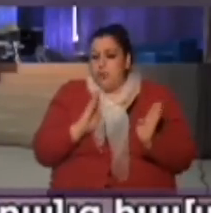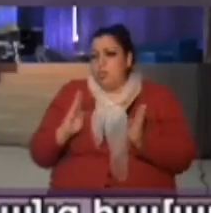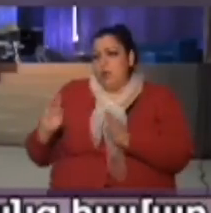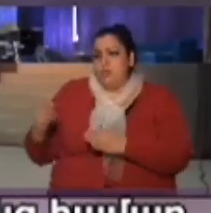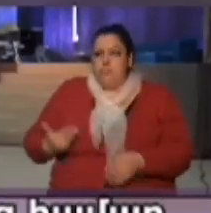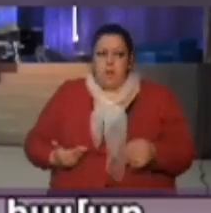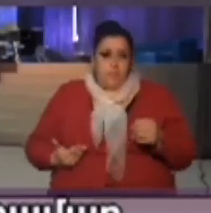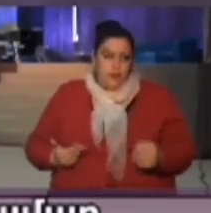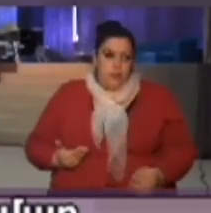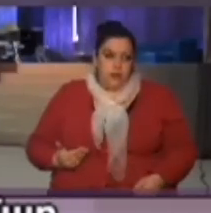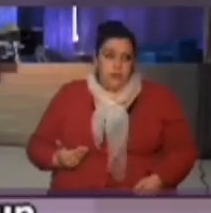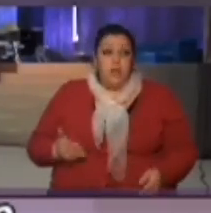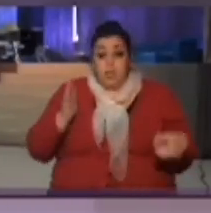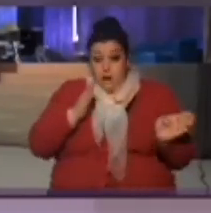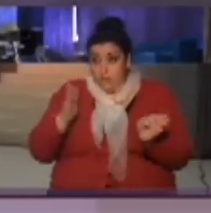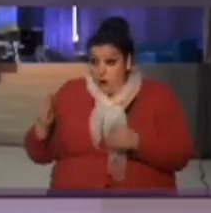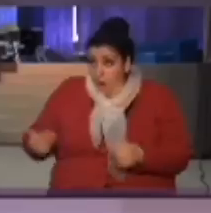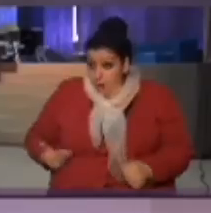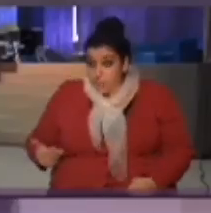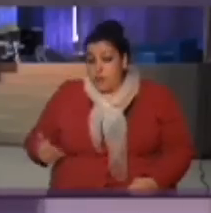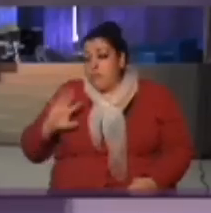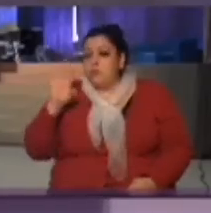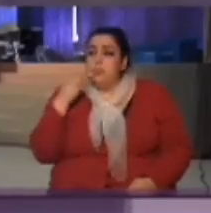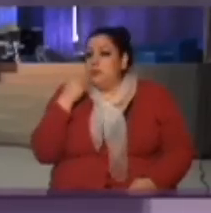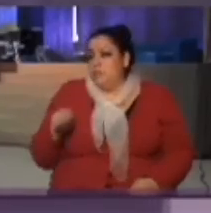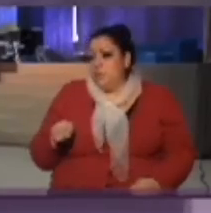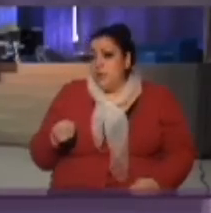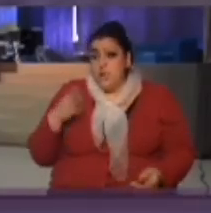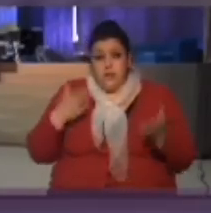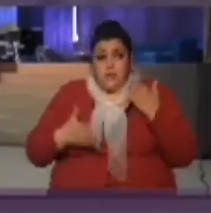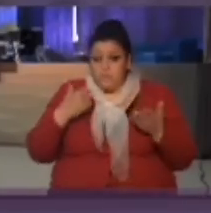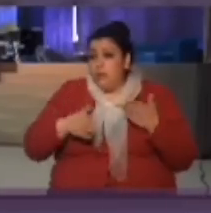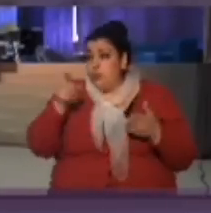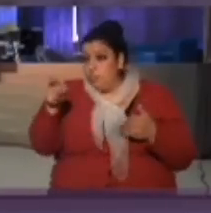մասին ա խոսքը, ընդամենը։ Ու մեղքը թողեք, թողված կլինի։